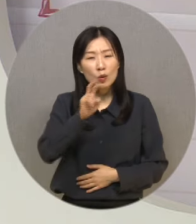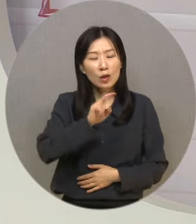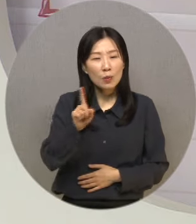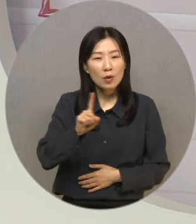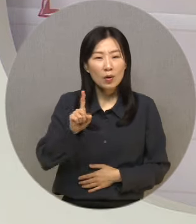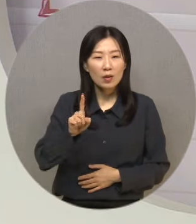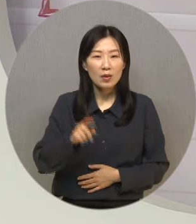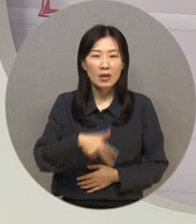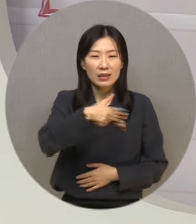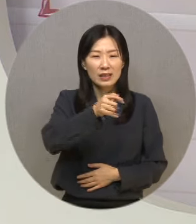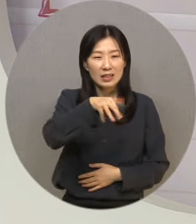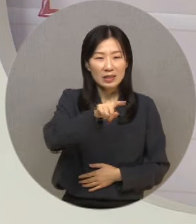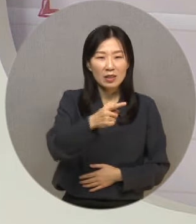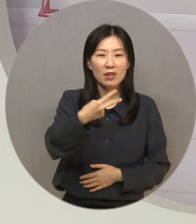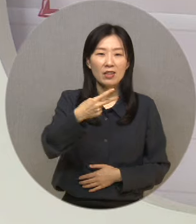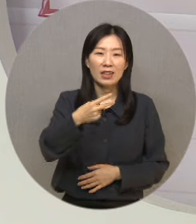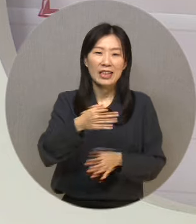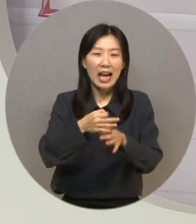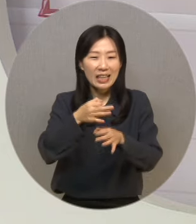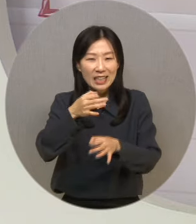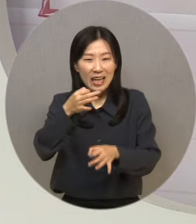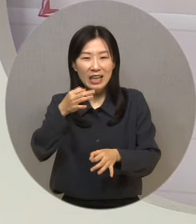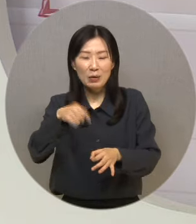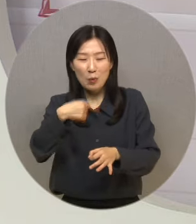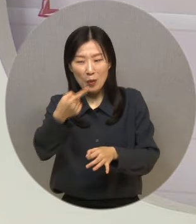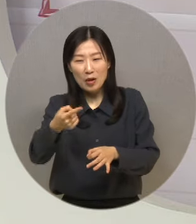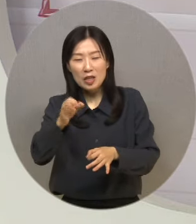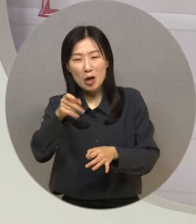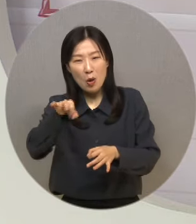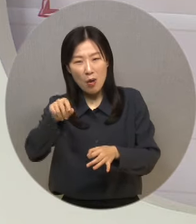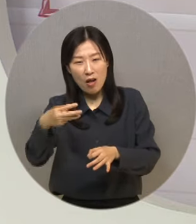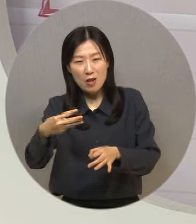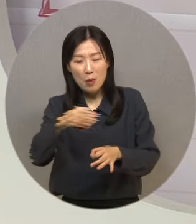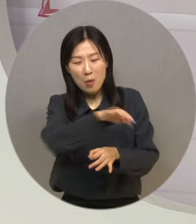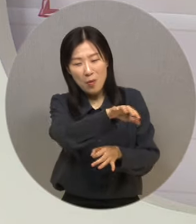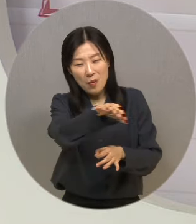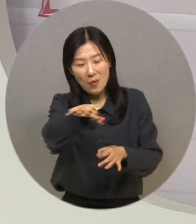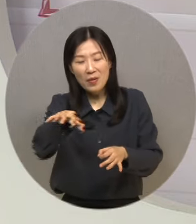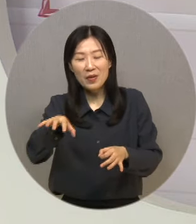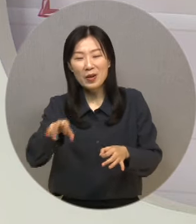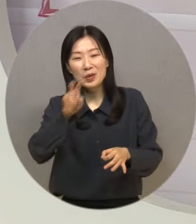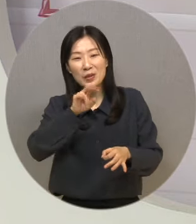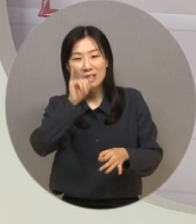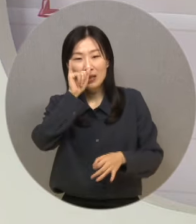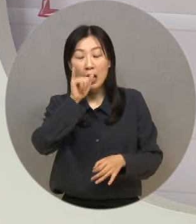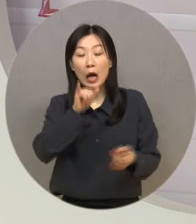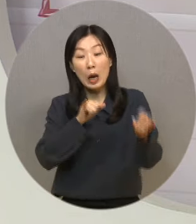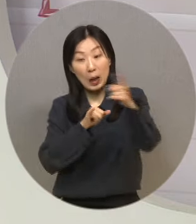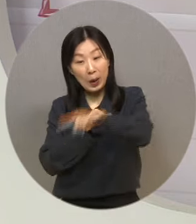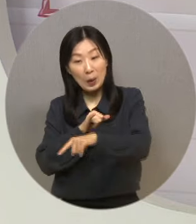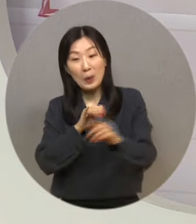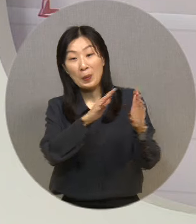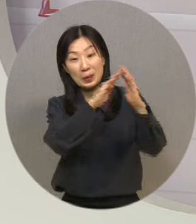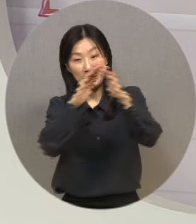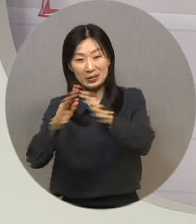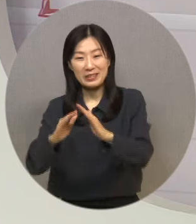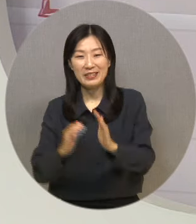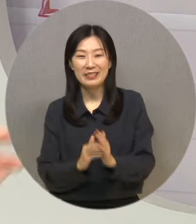영월 삼척 함백정선 이게 이제 그쪽 동네가 있는데 아 그쪽으로 이사를 오셨구나. 예예. 예예.